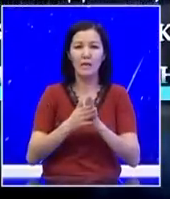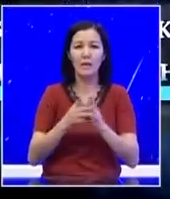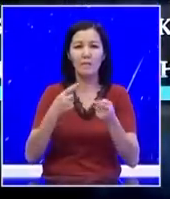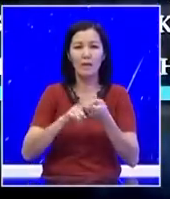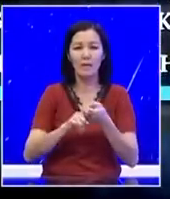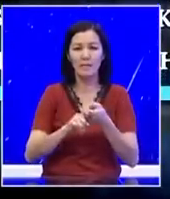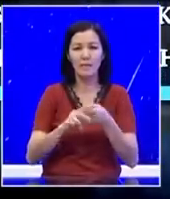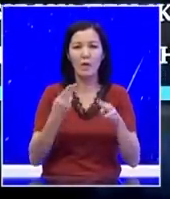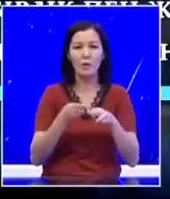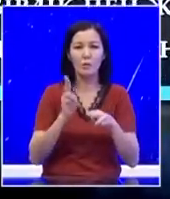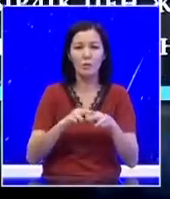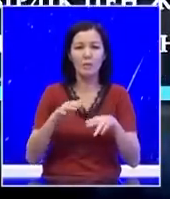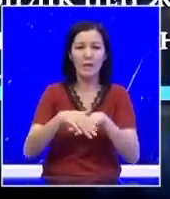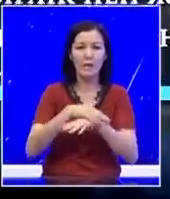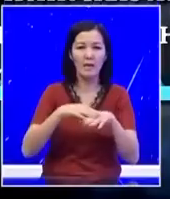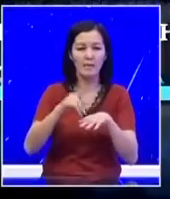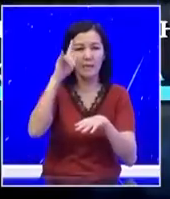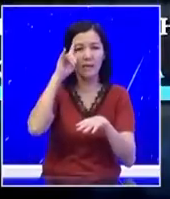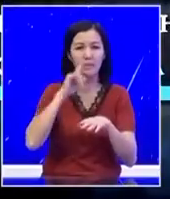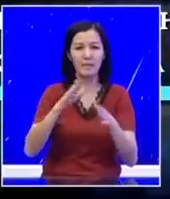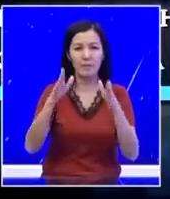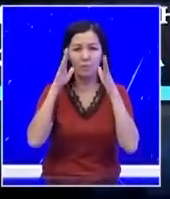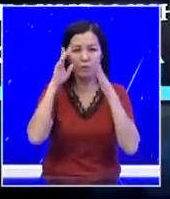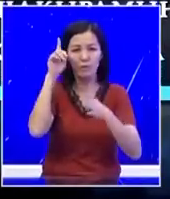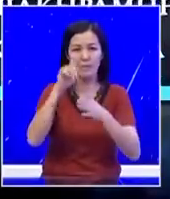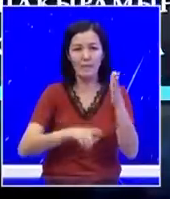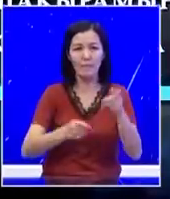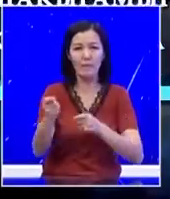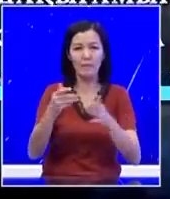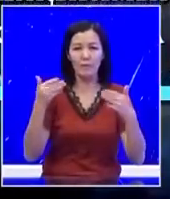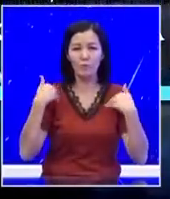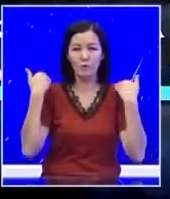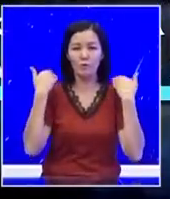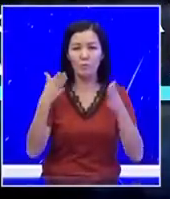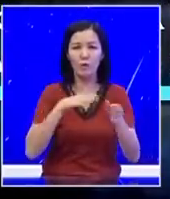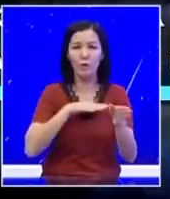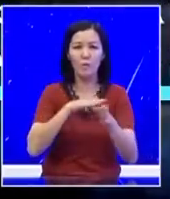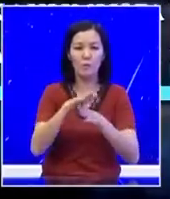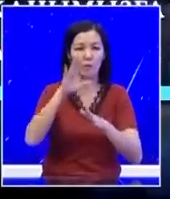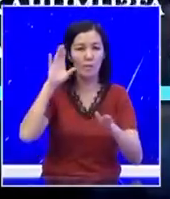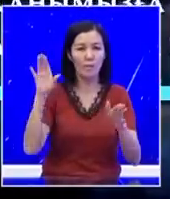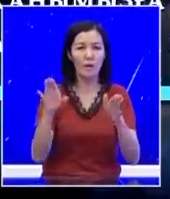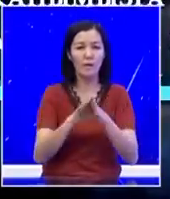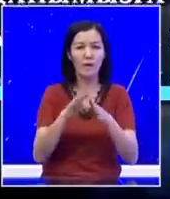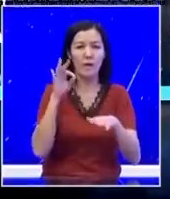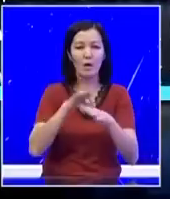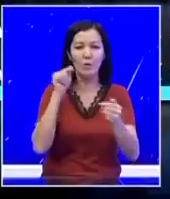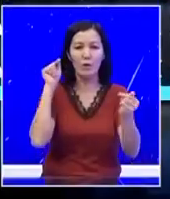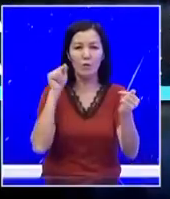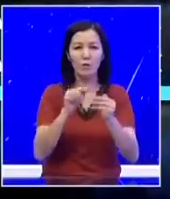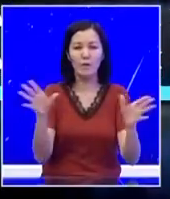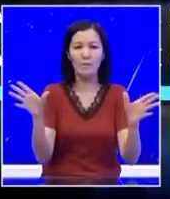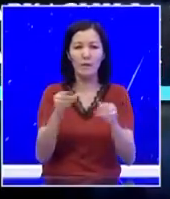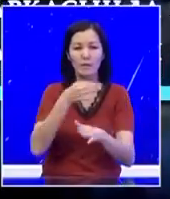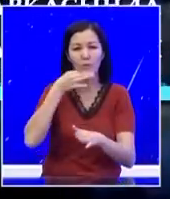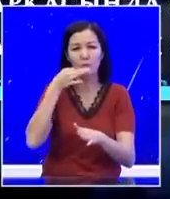отыр. Сондықтан жамағатты Қазақстан мұсылмандары діни басқармасының ұсынымдарын орындауға, індетке қарсы күресте бірлік